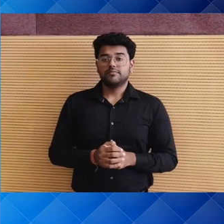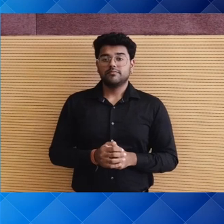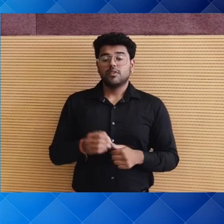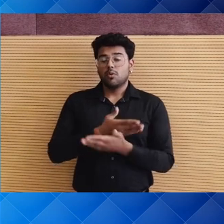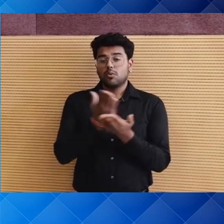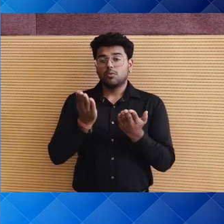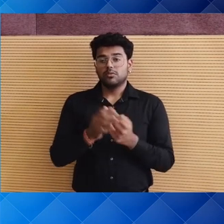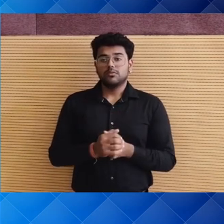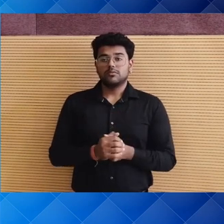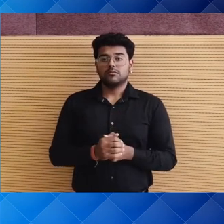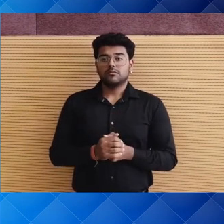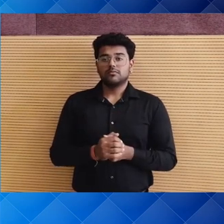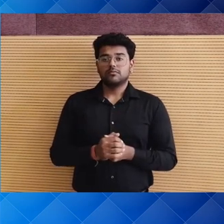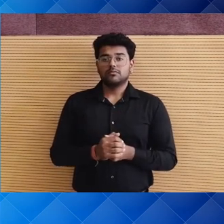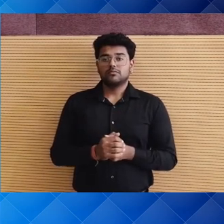सभी आदरणीय